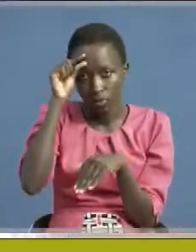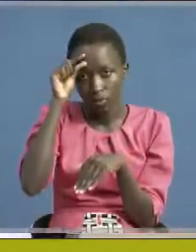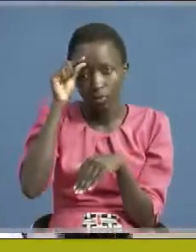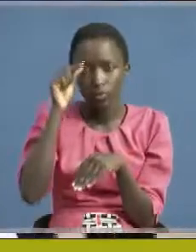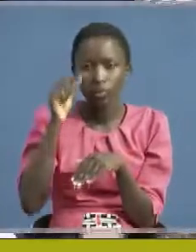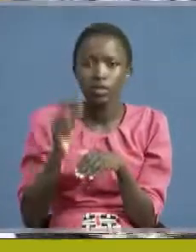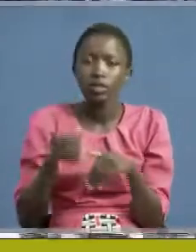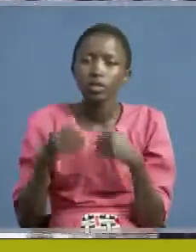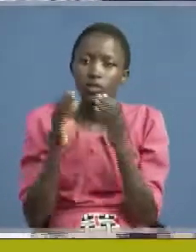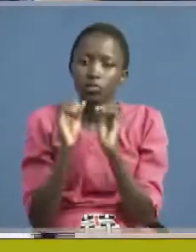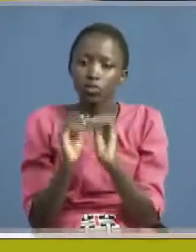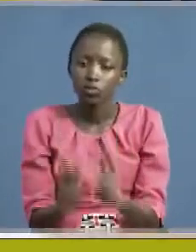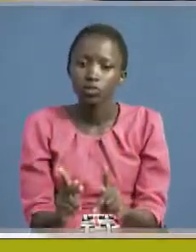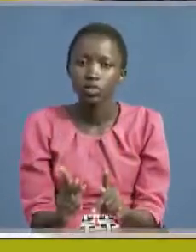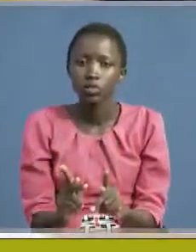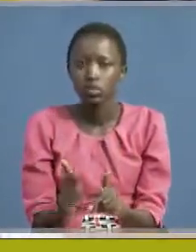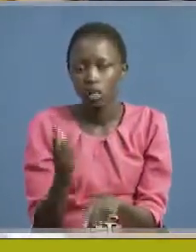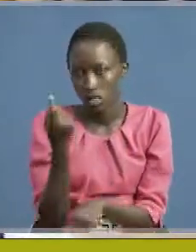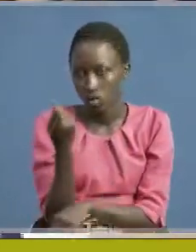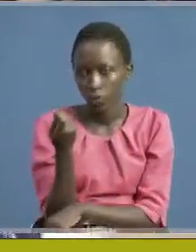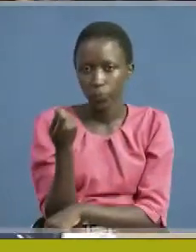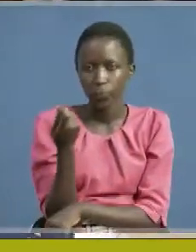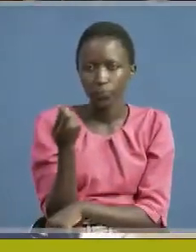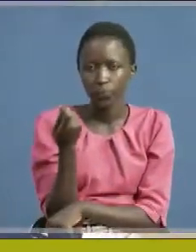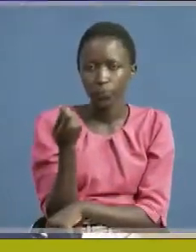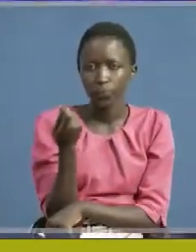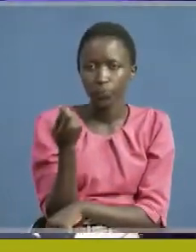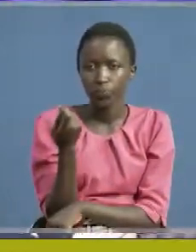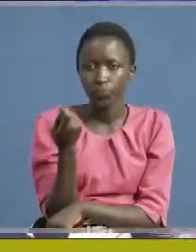ituachie tu nafasi kidogo,